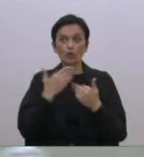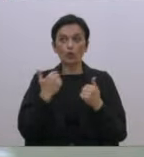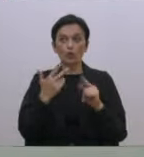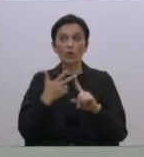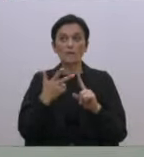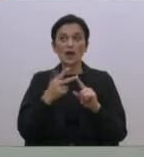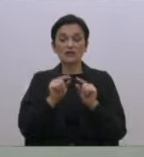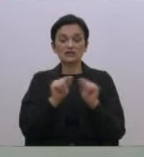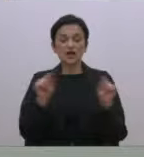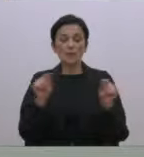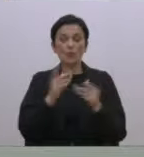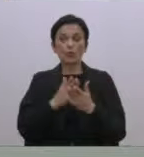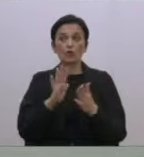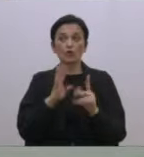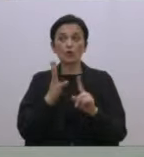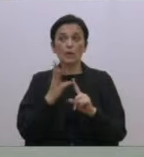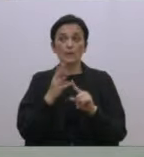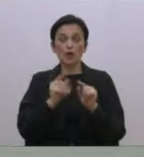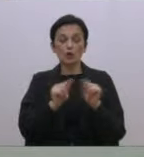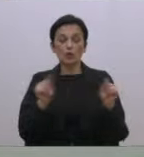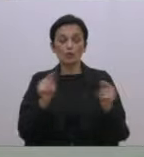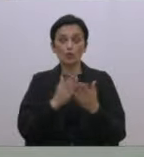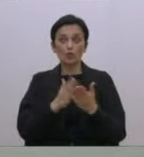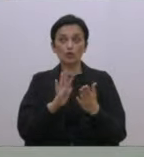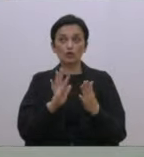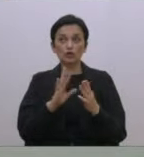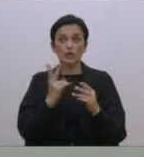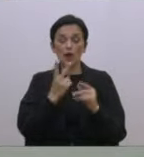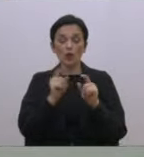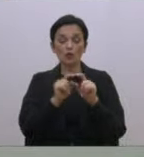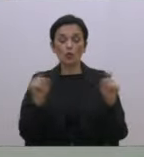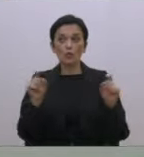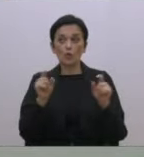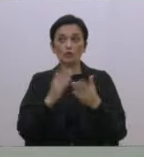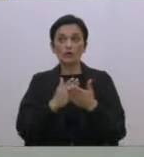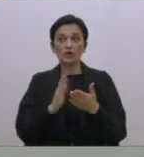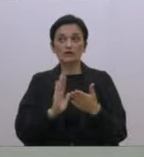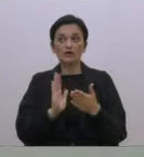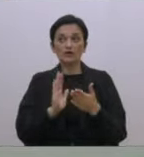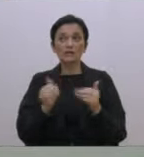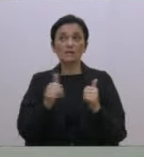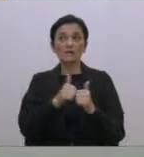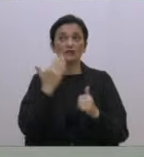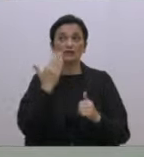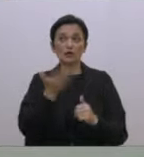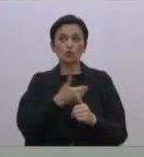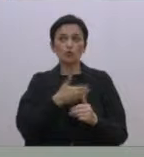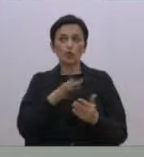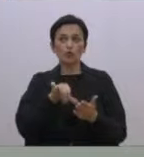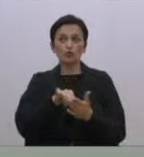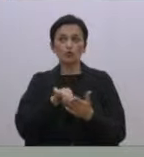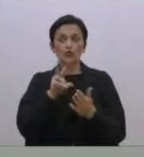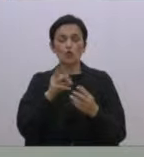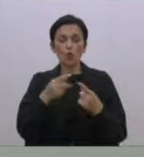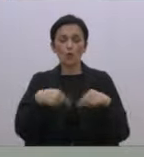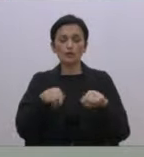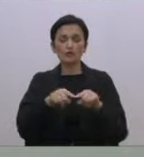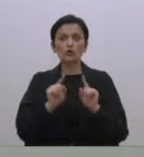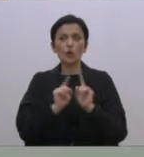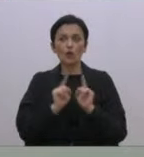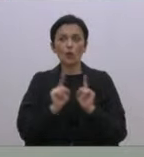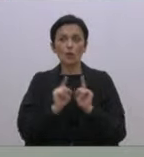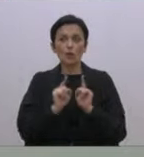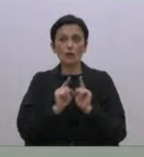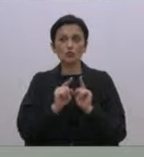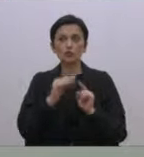მესამე პუნქტთან არ არის, მეოთხე პუნქტთან არ არის, მეორე მუხლთან არ არის. თანამოხსენებას არ სურს გამოსვლა, კომიტეტებს,